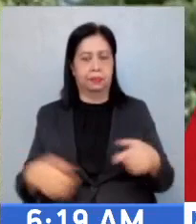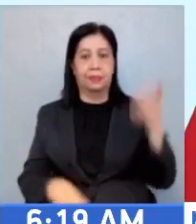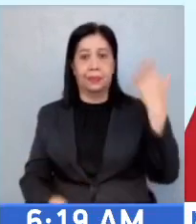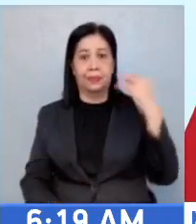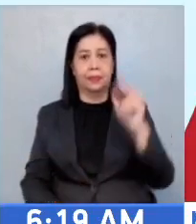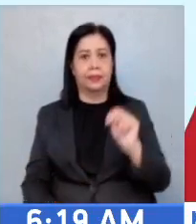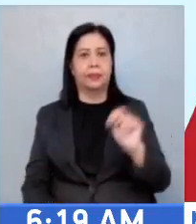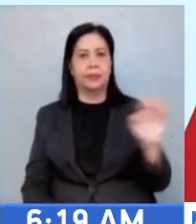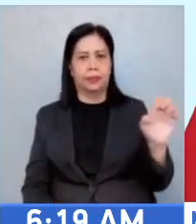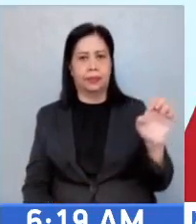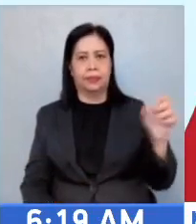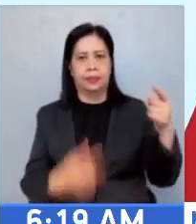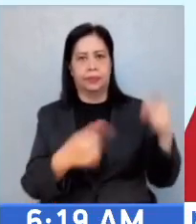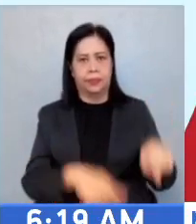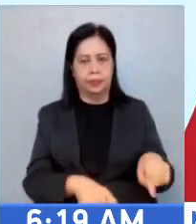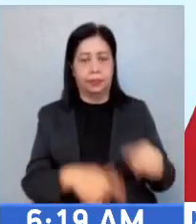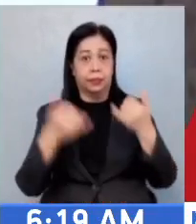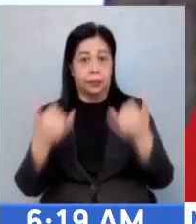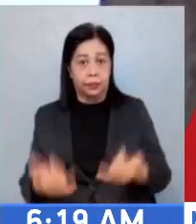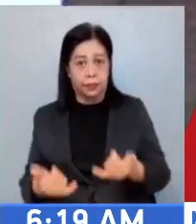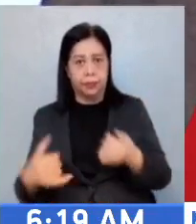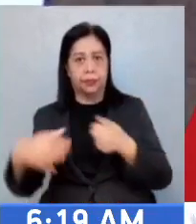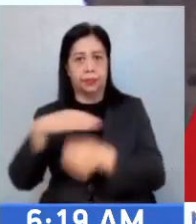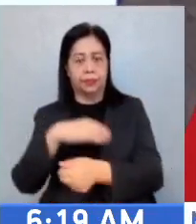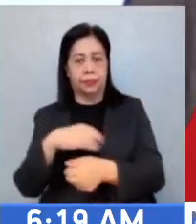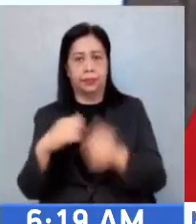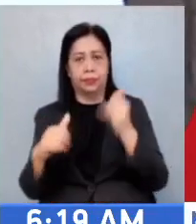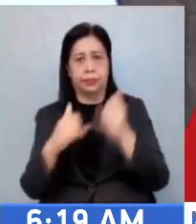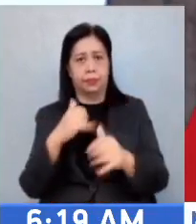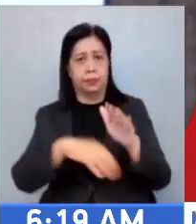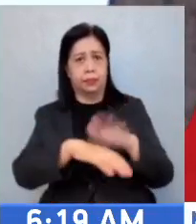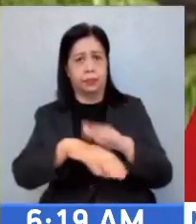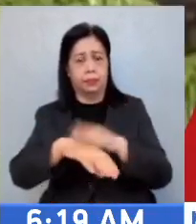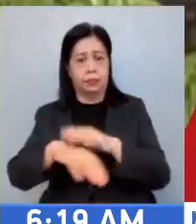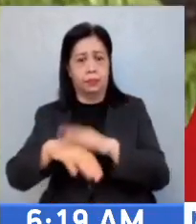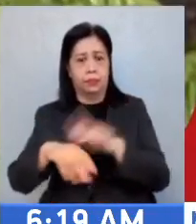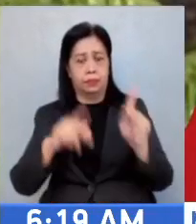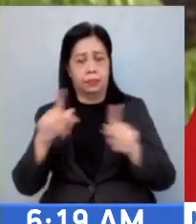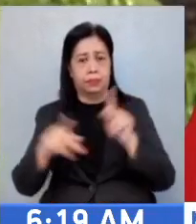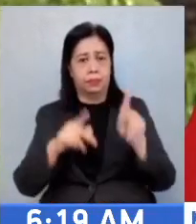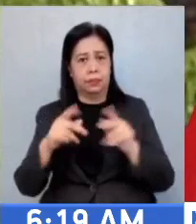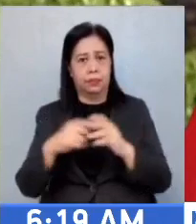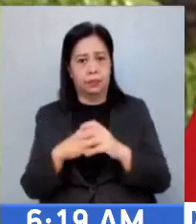Abra. Panghuli po, paalala po sa publiko kapag... Director?